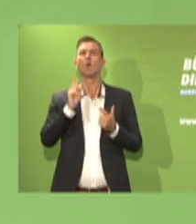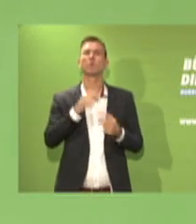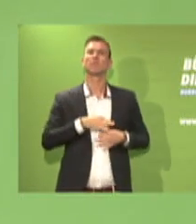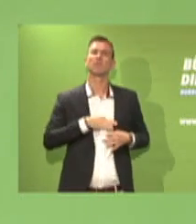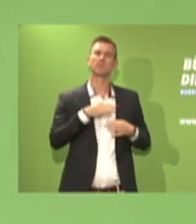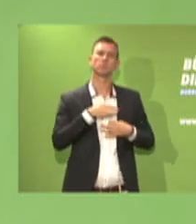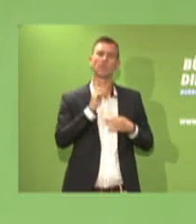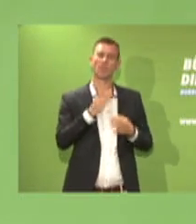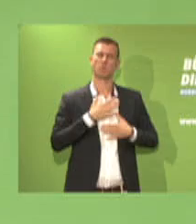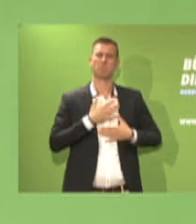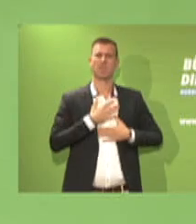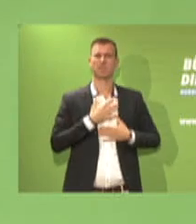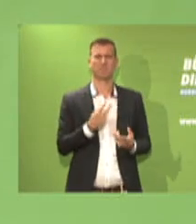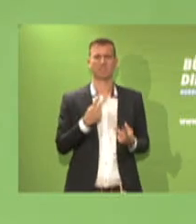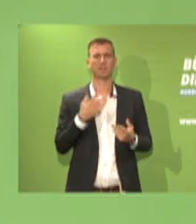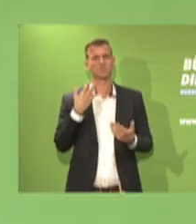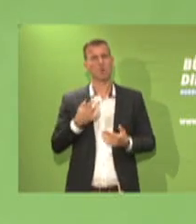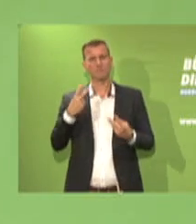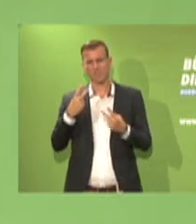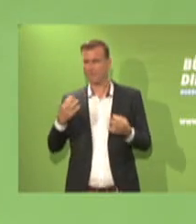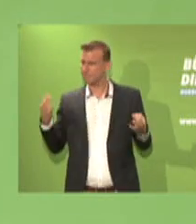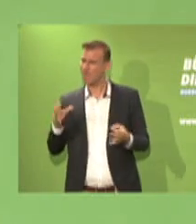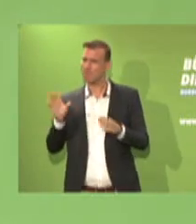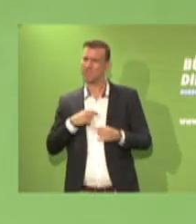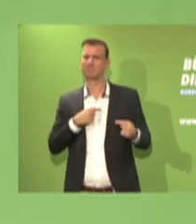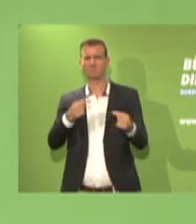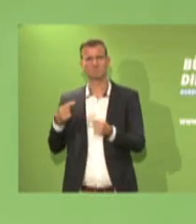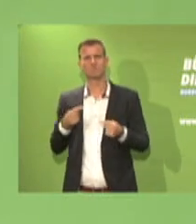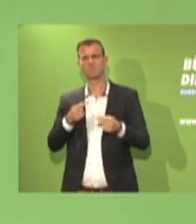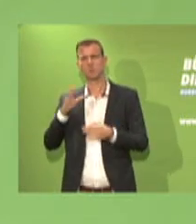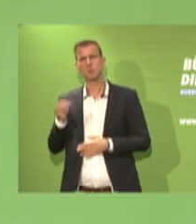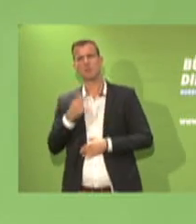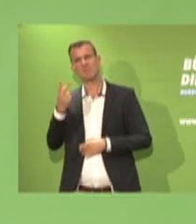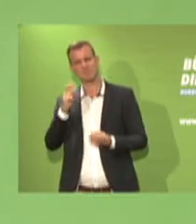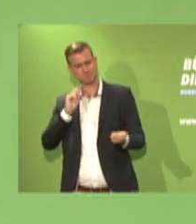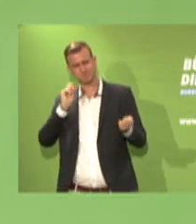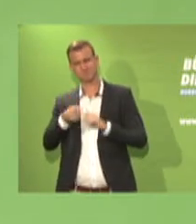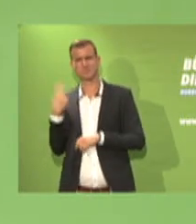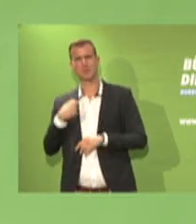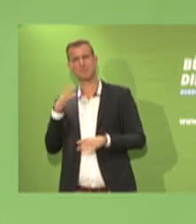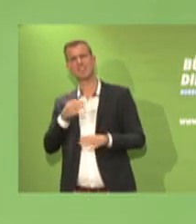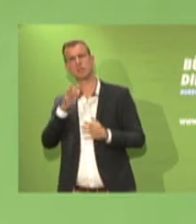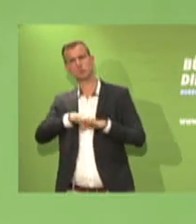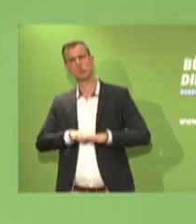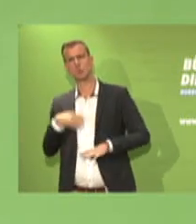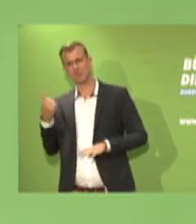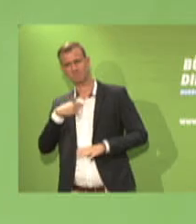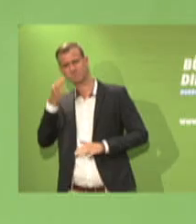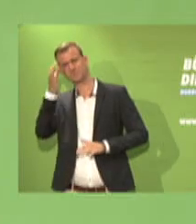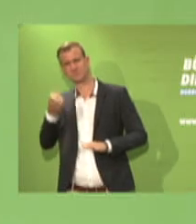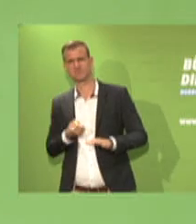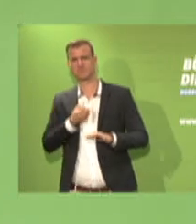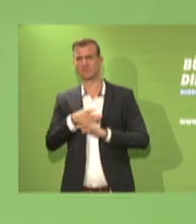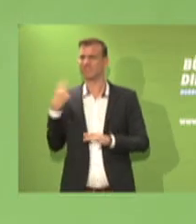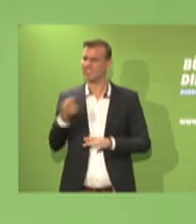Gesundheit haben, dass wir diesen Diskurs ganz intensiv miteinander vor Ort auch wirklich prägen, dass wir die neuen Strukturen entwickeln und wir der